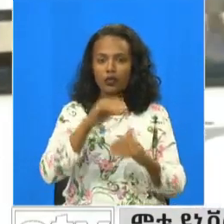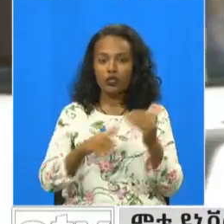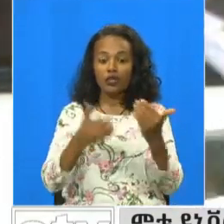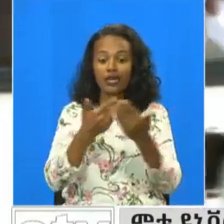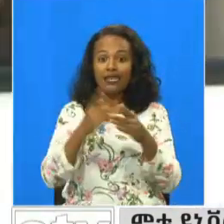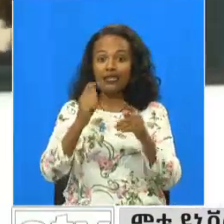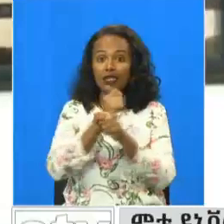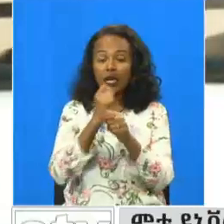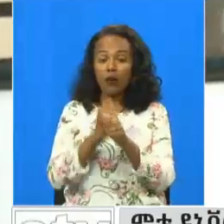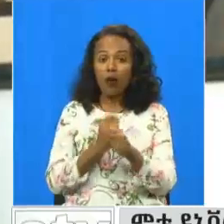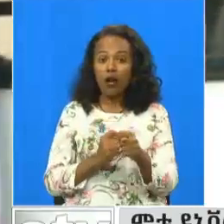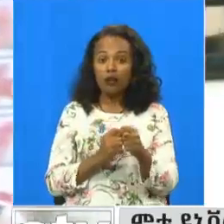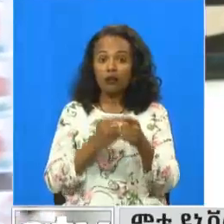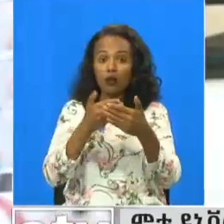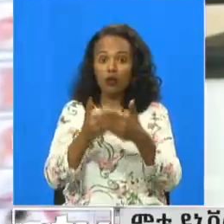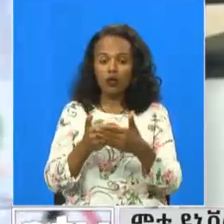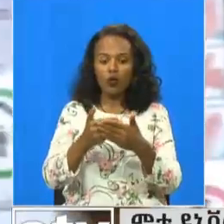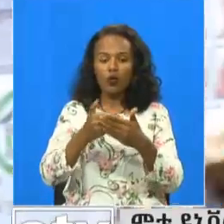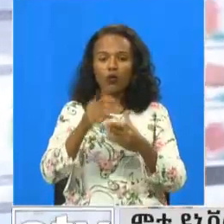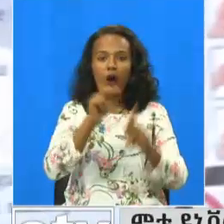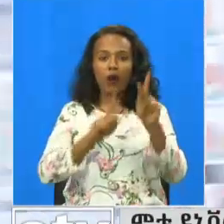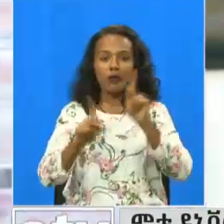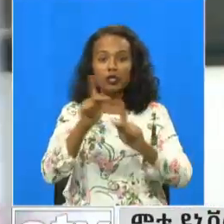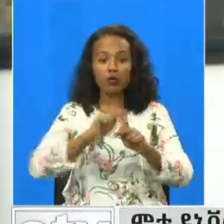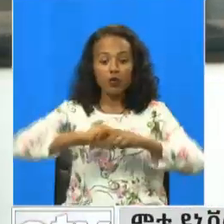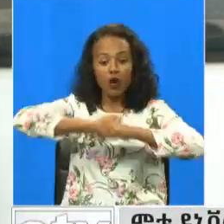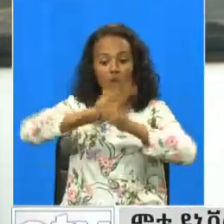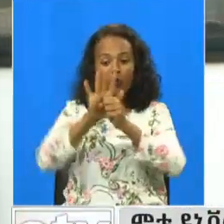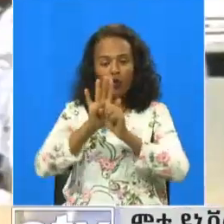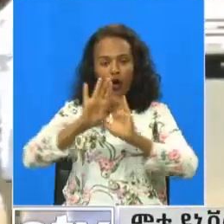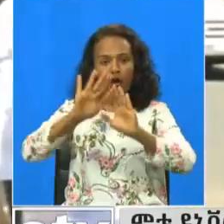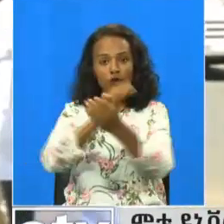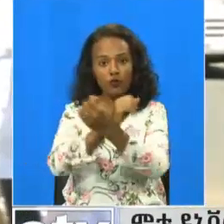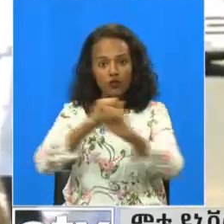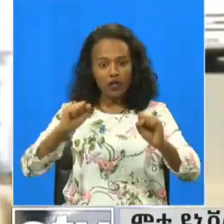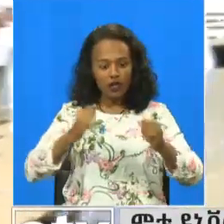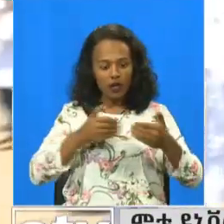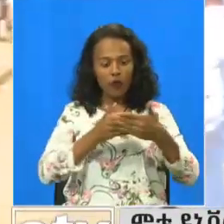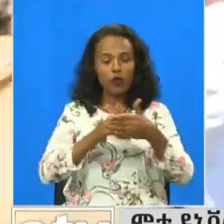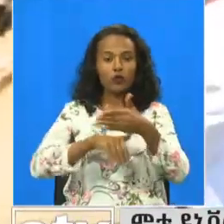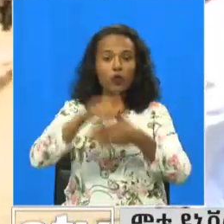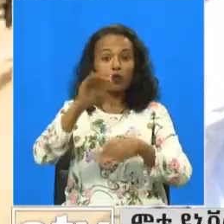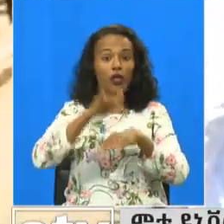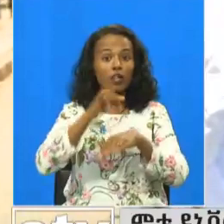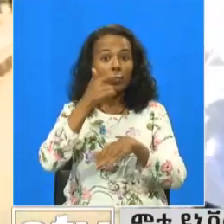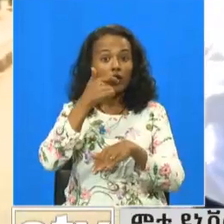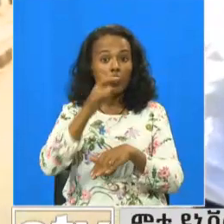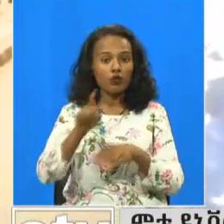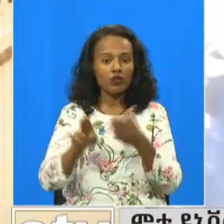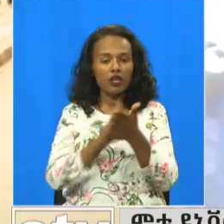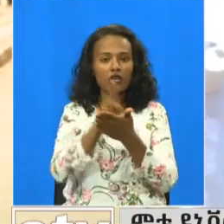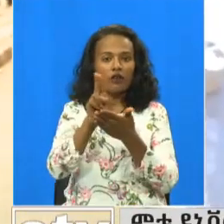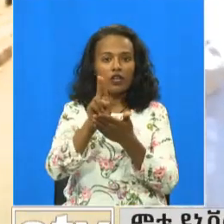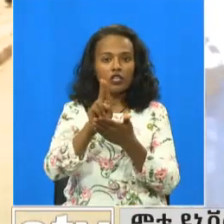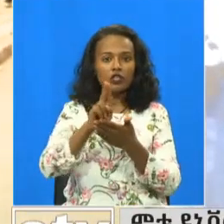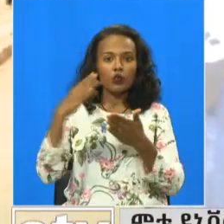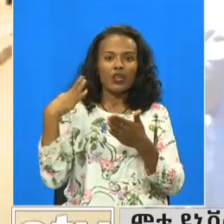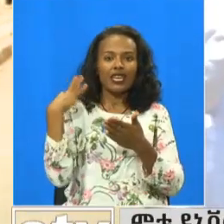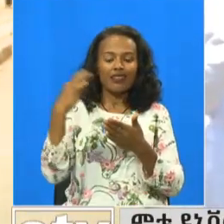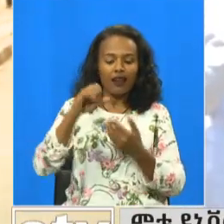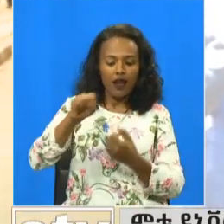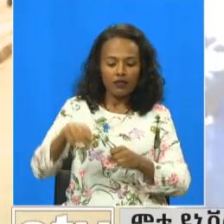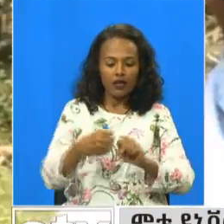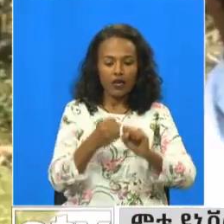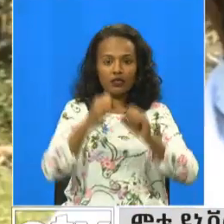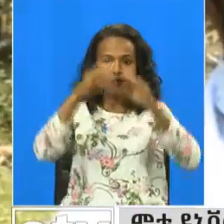ከነዚህ ተግባራት ጎን ለጎን ማህበረሰቡ ከኮሮና ቫይረስ ራሱን እንዲታደግ የበኩላችንን በመወጣት ላይ ነን ያሉት ደግሞ የዩኒቨርሲቲው የጤና ሳይንስ